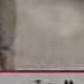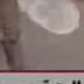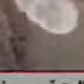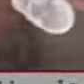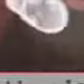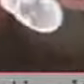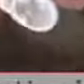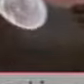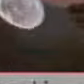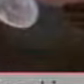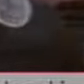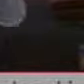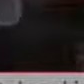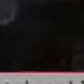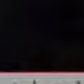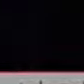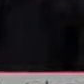k